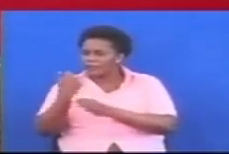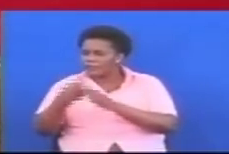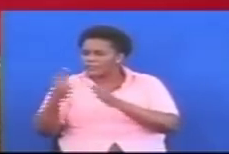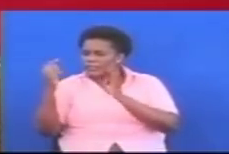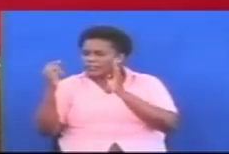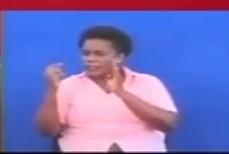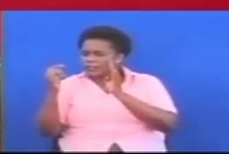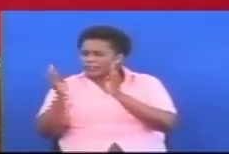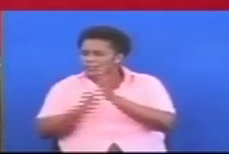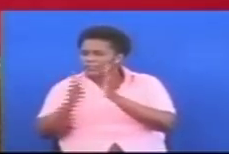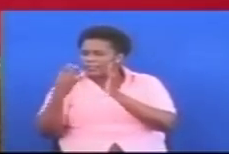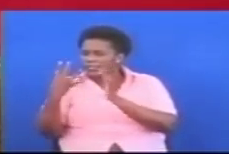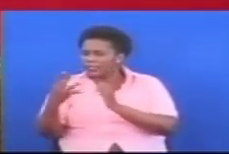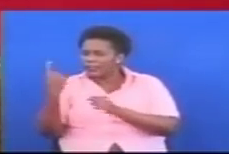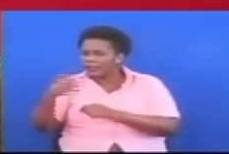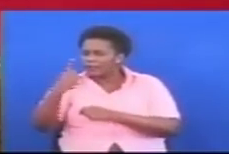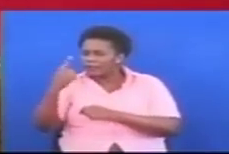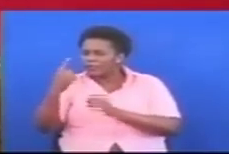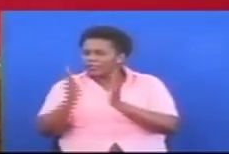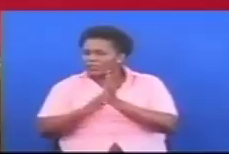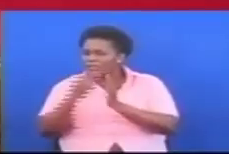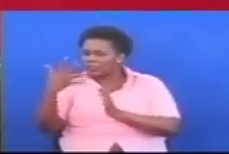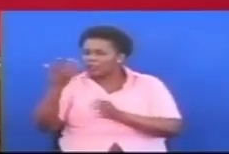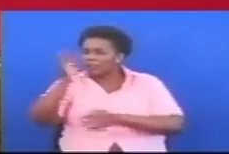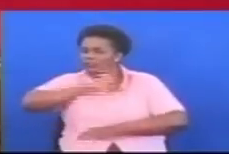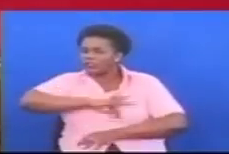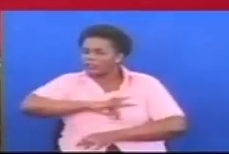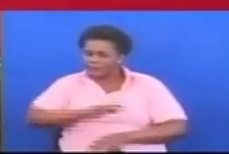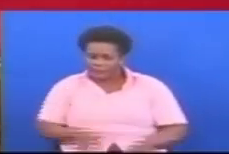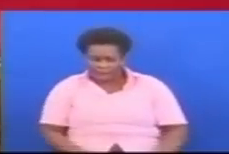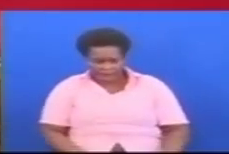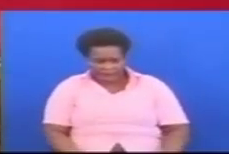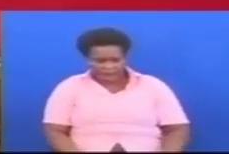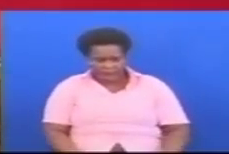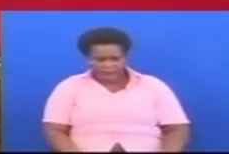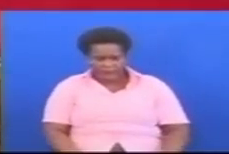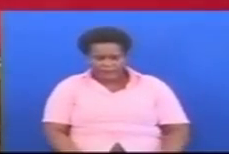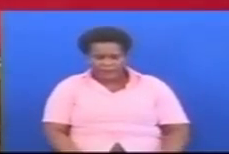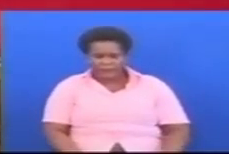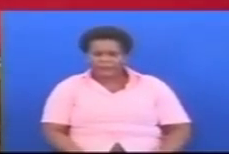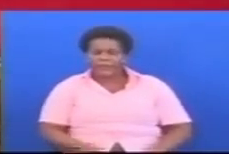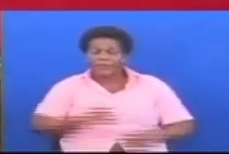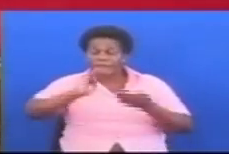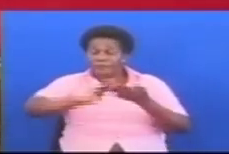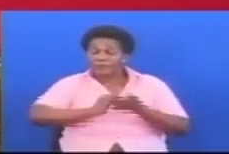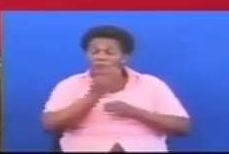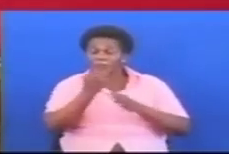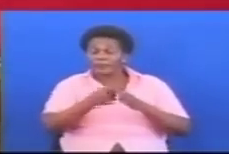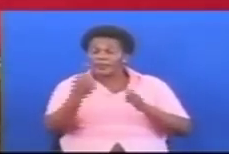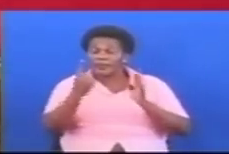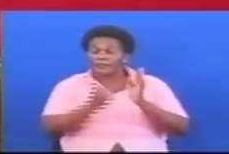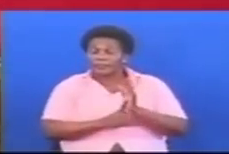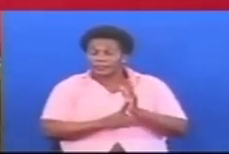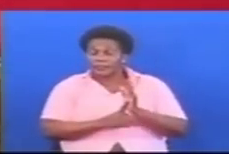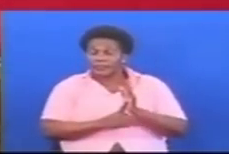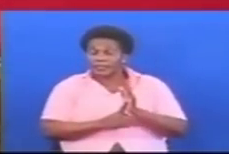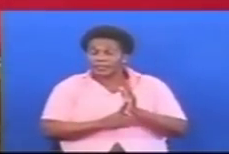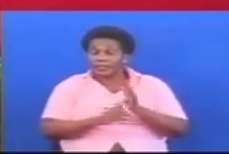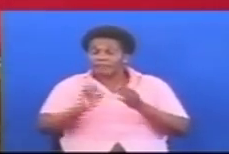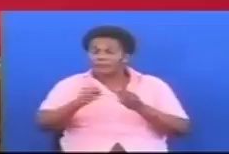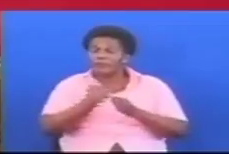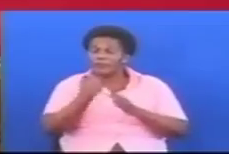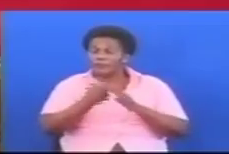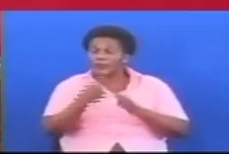94 laki 155 ni mishahara. Aidha, kiasi cha fedha shilingi bilioni 673